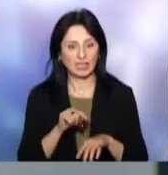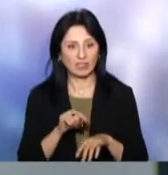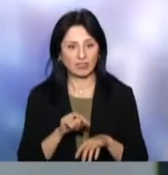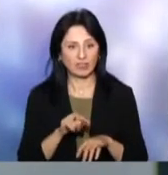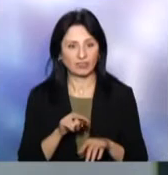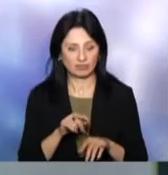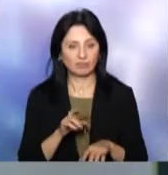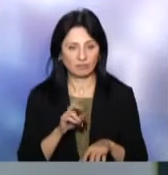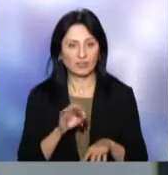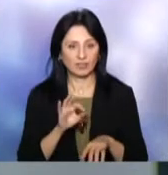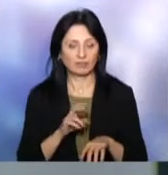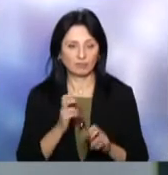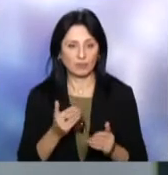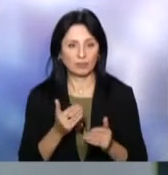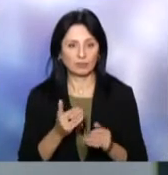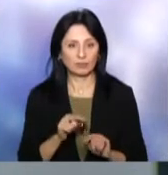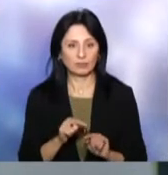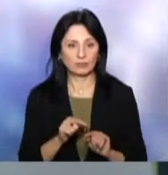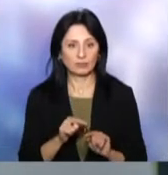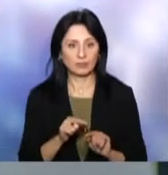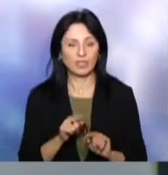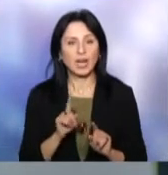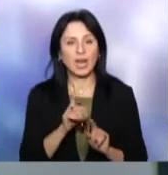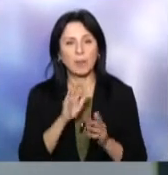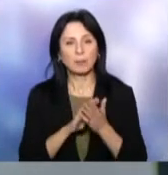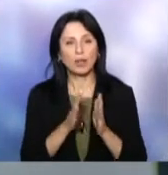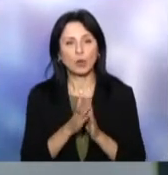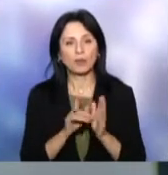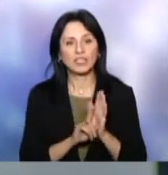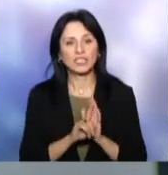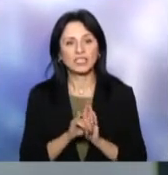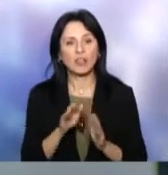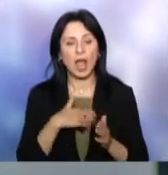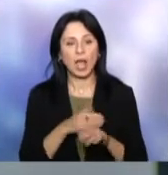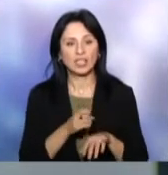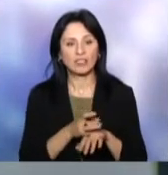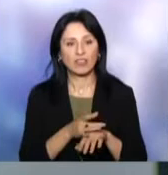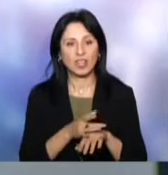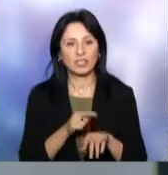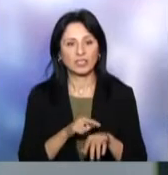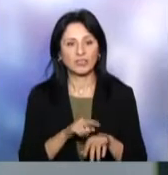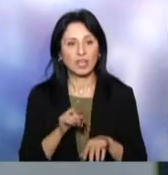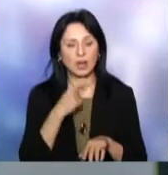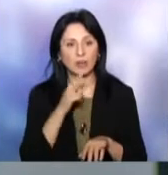როგორც ექიმები ვიტყვით, და გარკულ პირობებში იწყება აქტივაცია. ხელს უწყობს ამას რასაკვირველია კანის